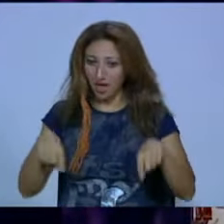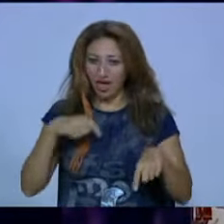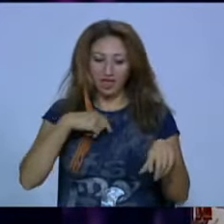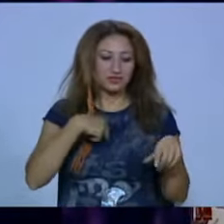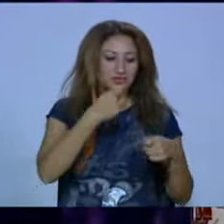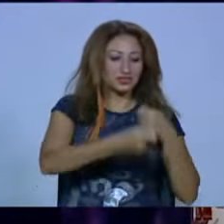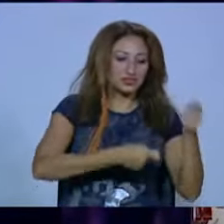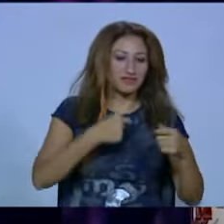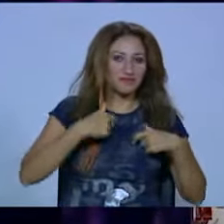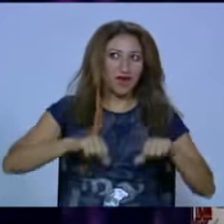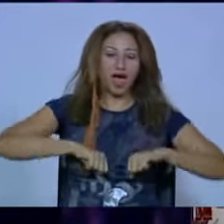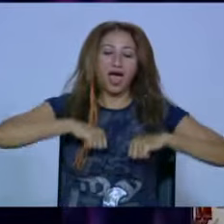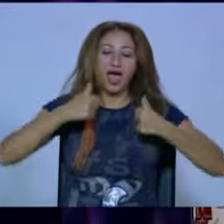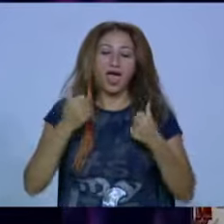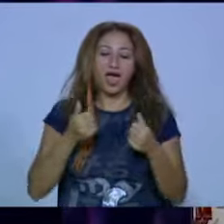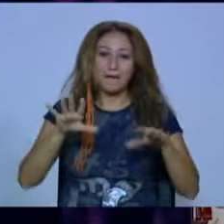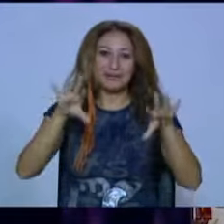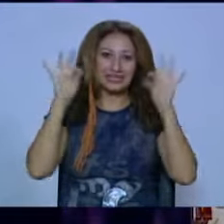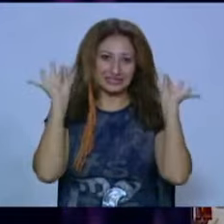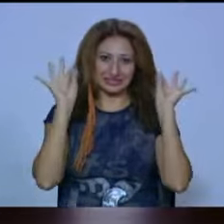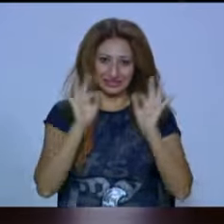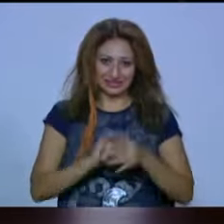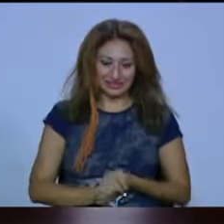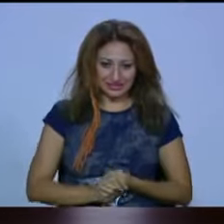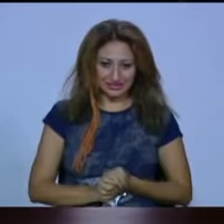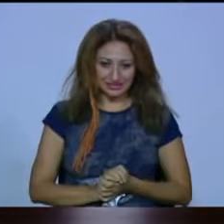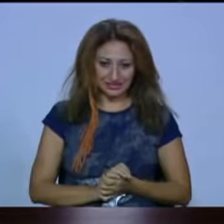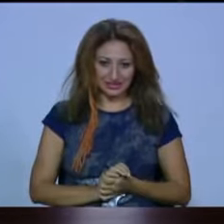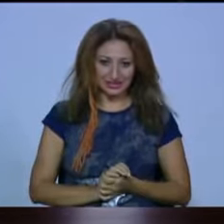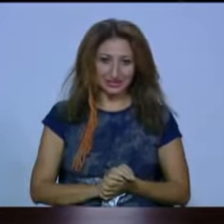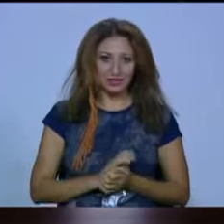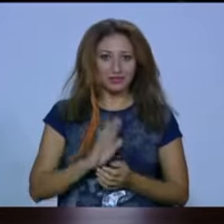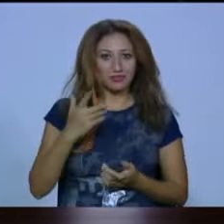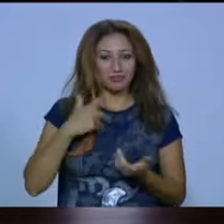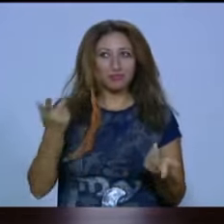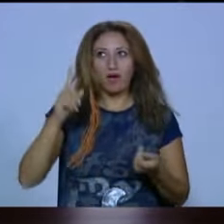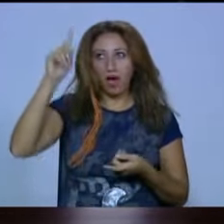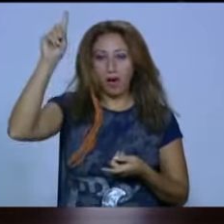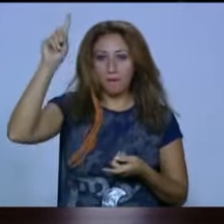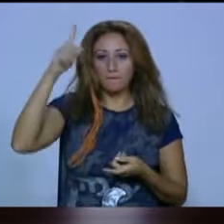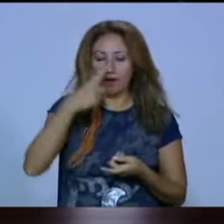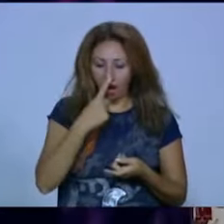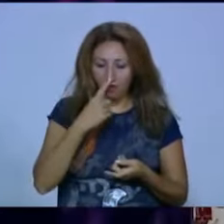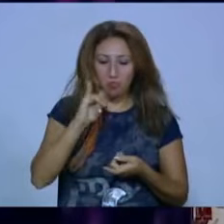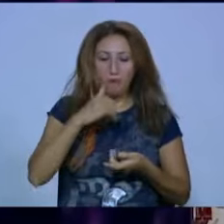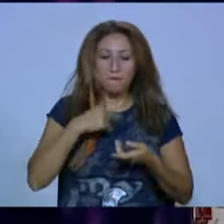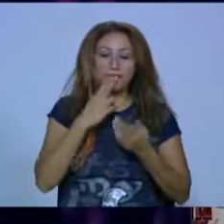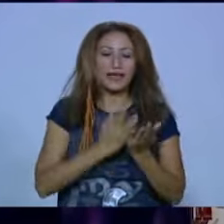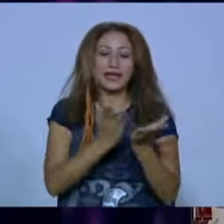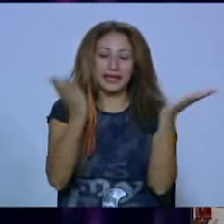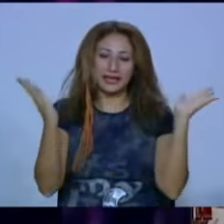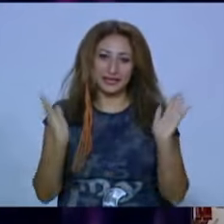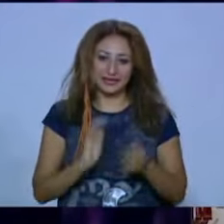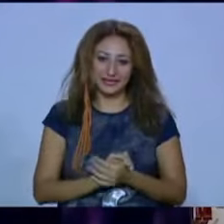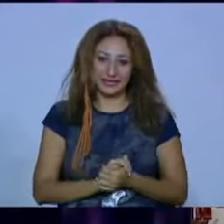جديد. ربنا يخليك. لا لا، ده ربنا، ربنا ده احنا كلنا عبيده، كلنا يعني. الله يخليك يا دكتور عمرو. احنا الخير، الخير احنا